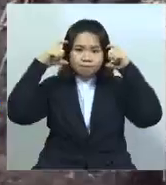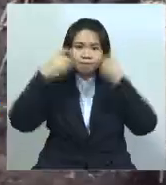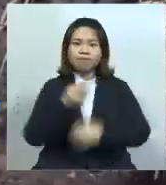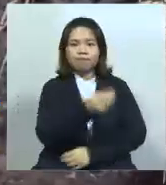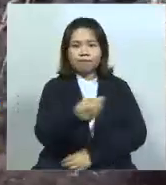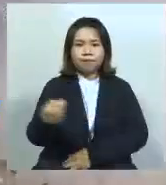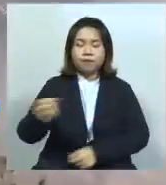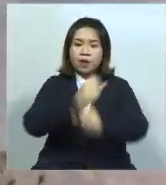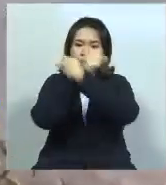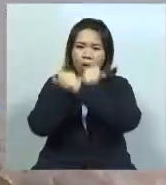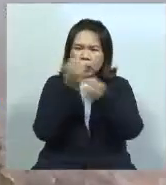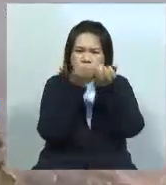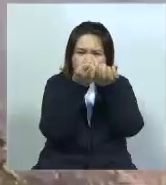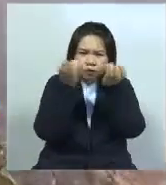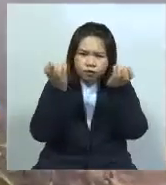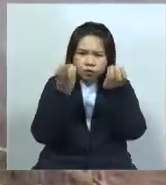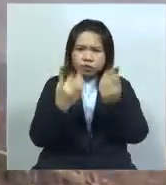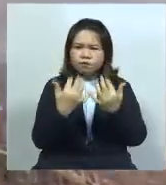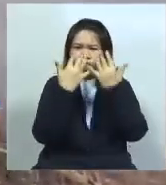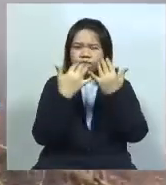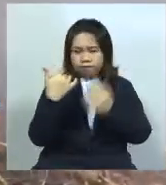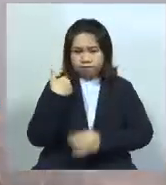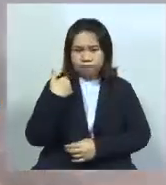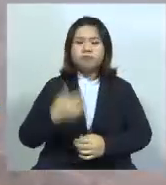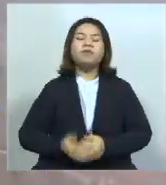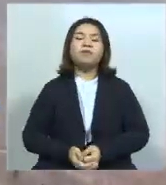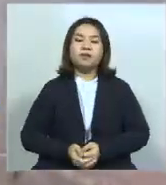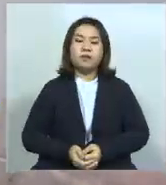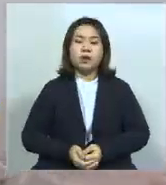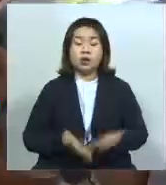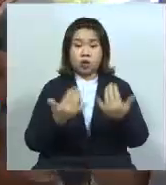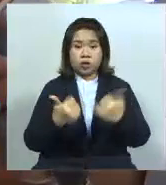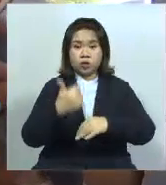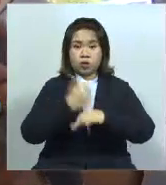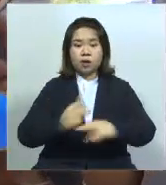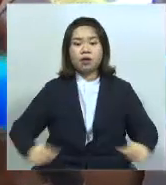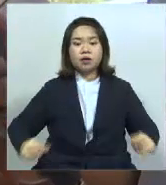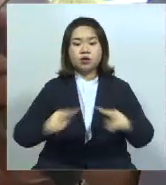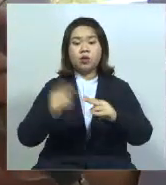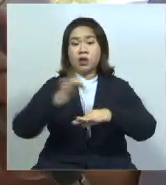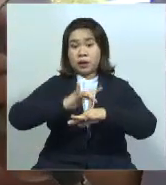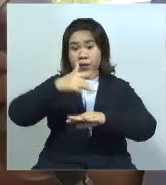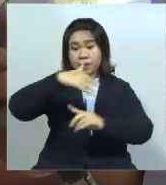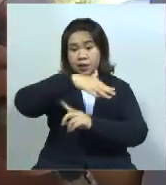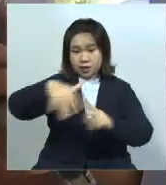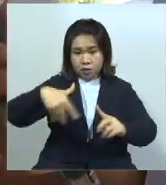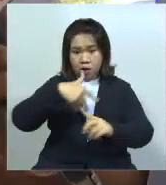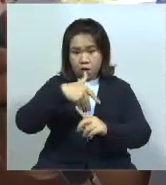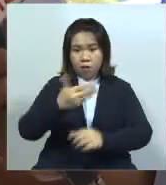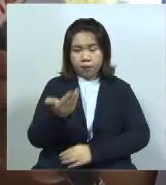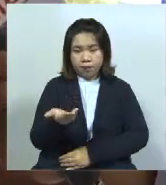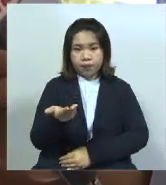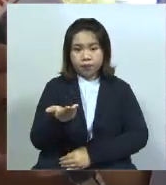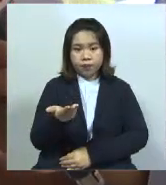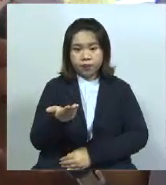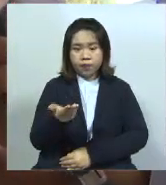เพื่อป้องกันฝุ่นละอองและหมอกควันเป็นการด่วนแล้วค่ะขณะที่รัฐมนตรีว่าการกระทรวงทรัพยากรธรรมชาติและสิ่งแวดล้อมนายว